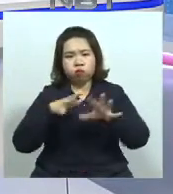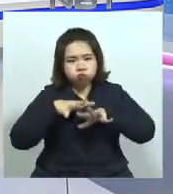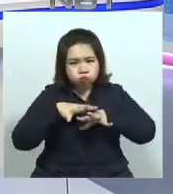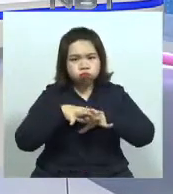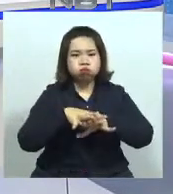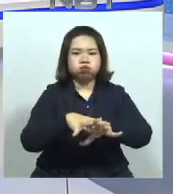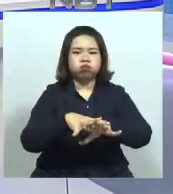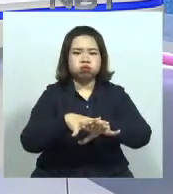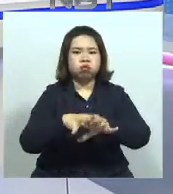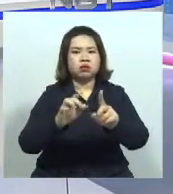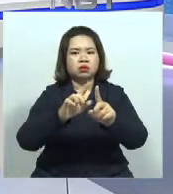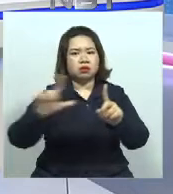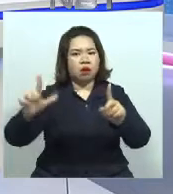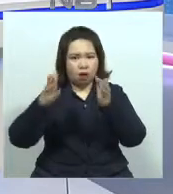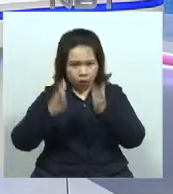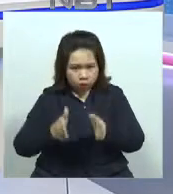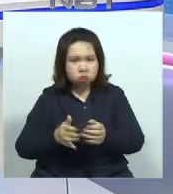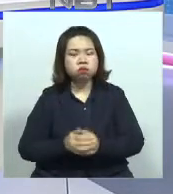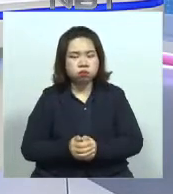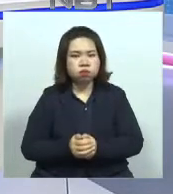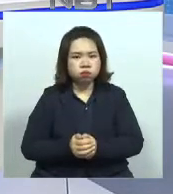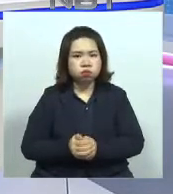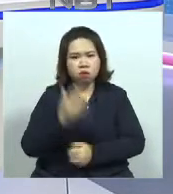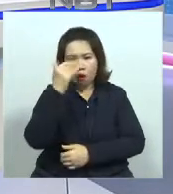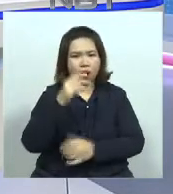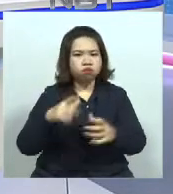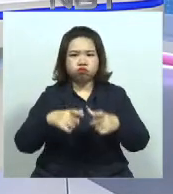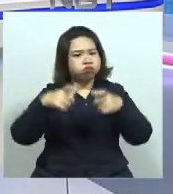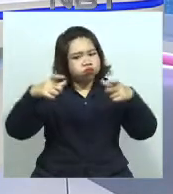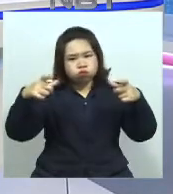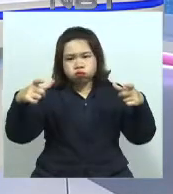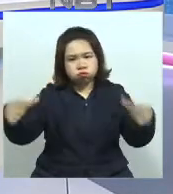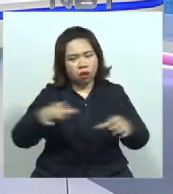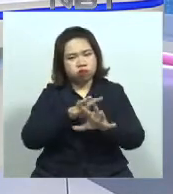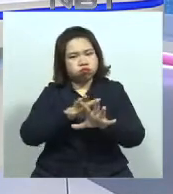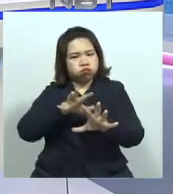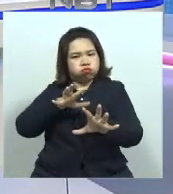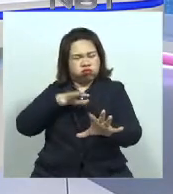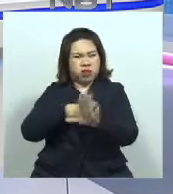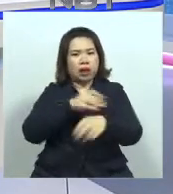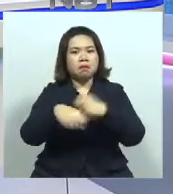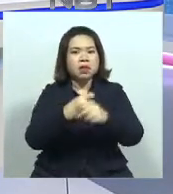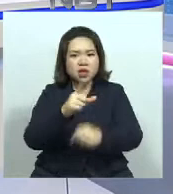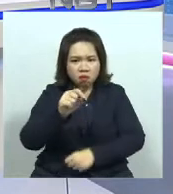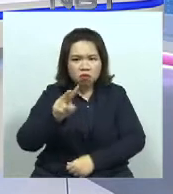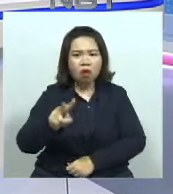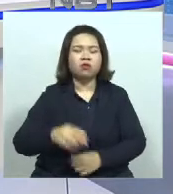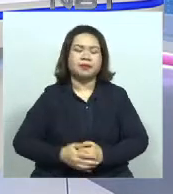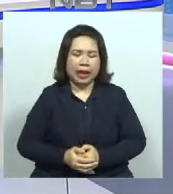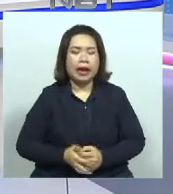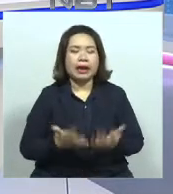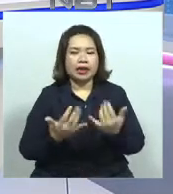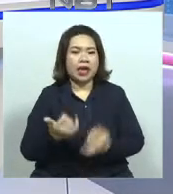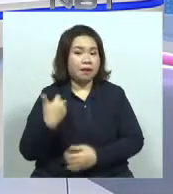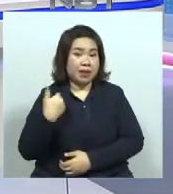มนุมมากกว่า1ล้านคนเขาบอกว่าเป็นการชุมนุมครั้งใหญ่ที่สุดในรอบ22ปีเลยทีเดียวนะคะเราจะไปตรวจสอบสถาน